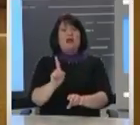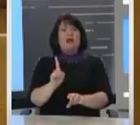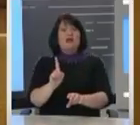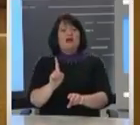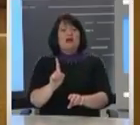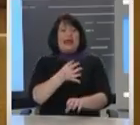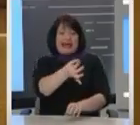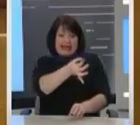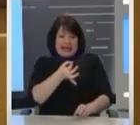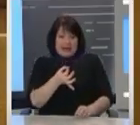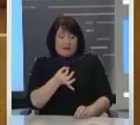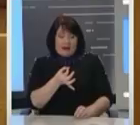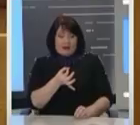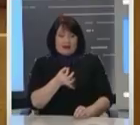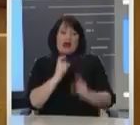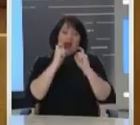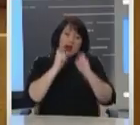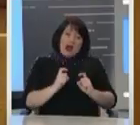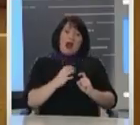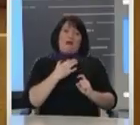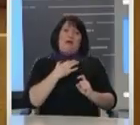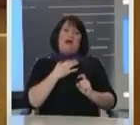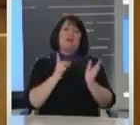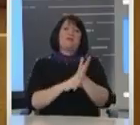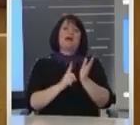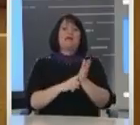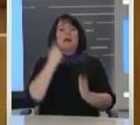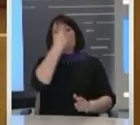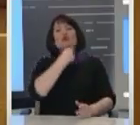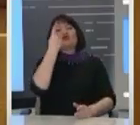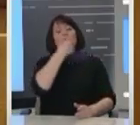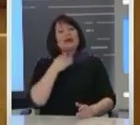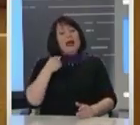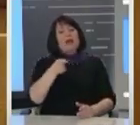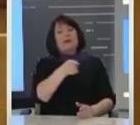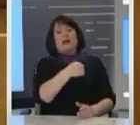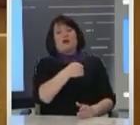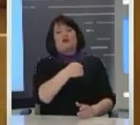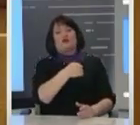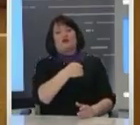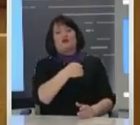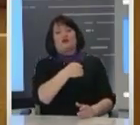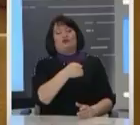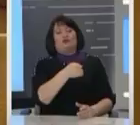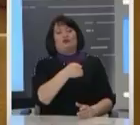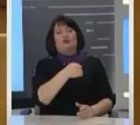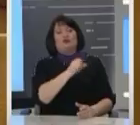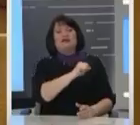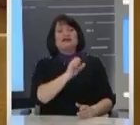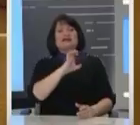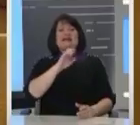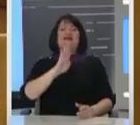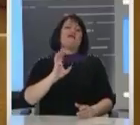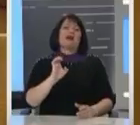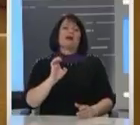είναι απαραίτητη και καλύτερη η προσωπική επαφή. Και ότι τον σερβερ δεν μπορεί να